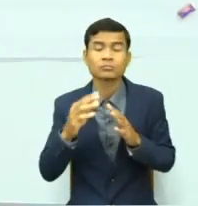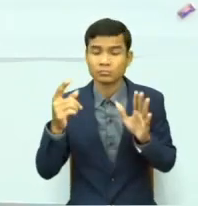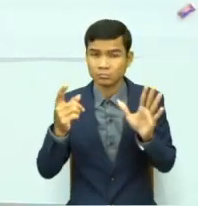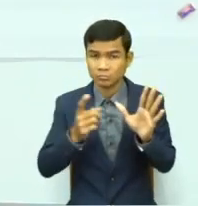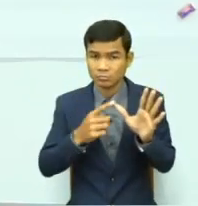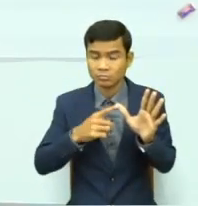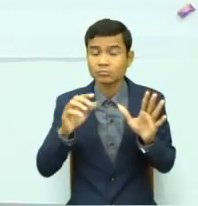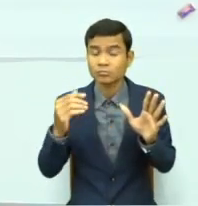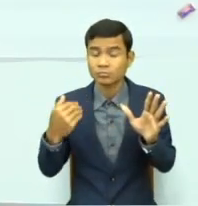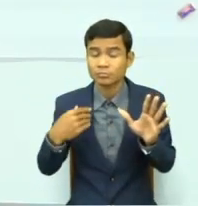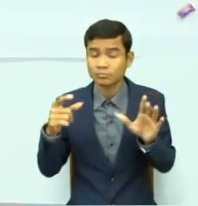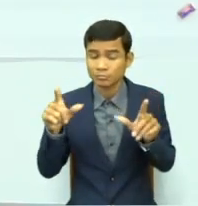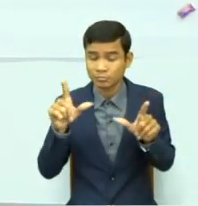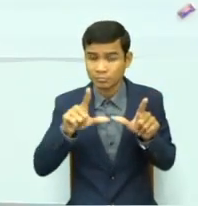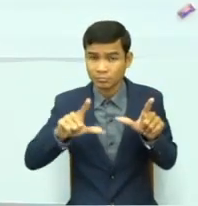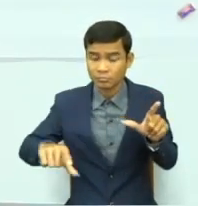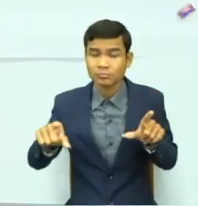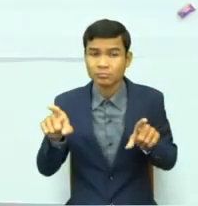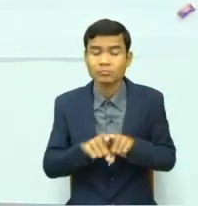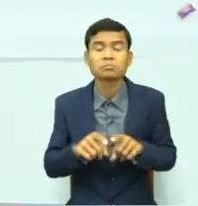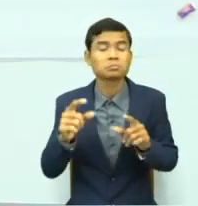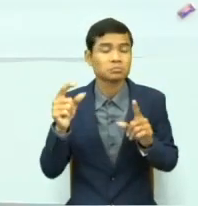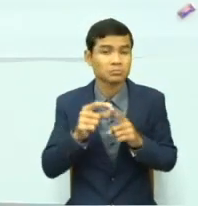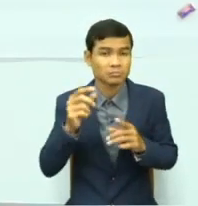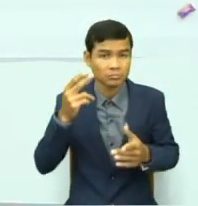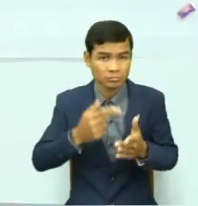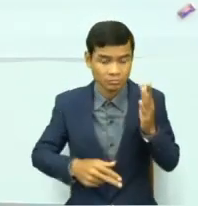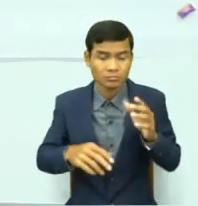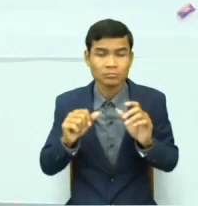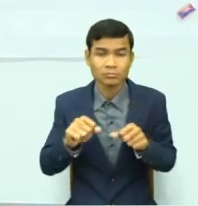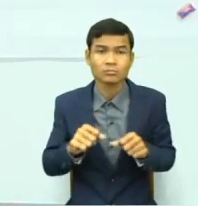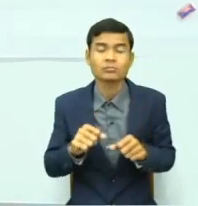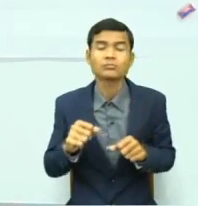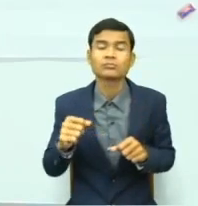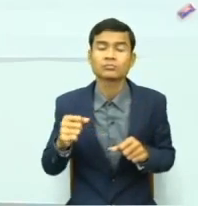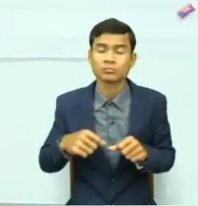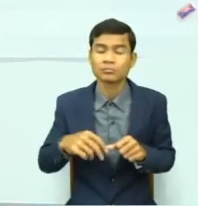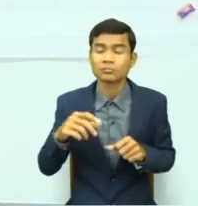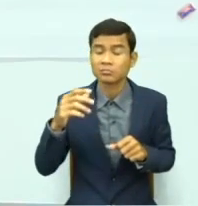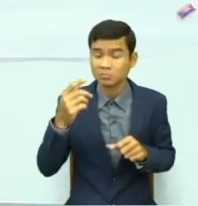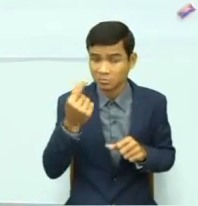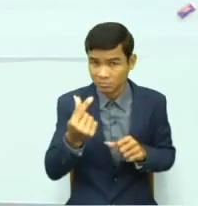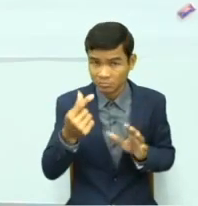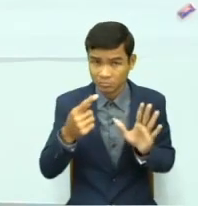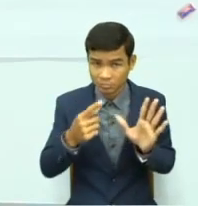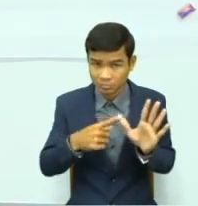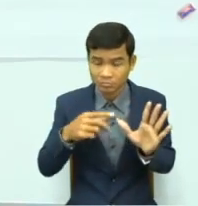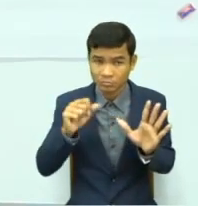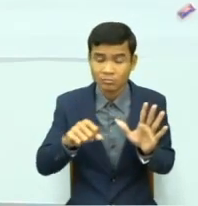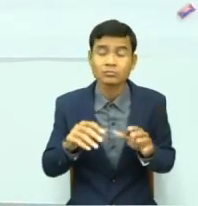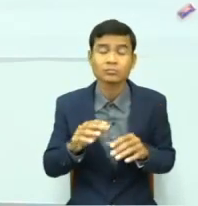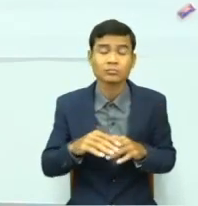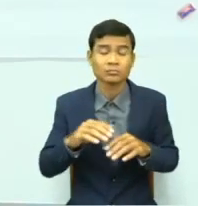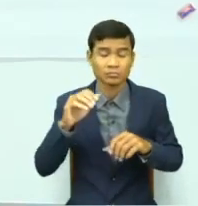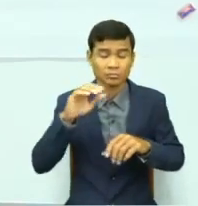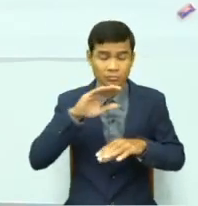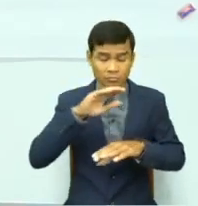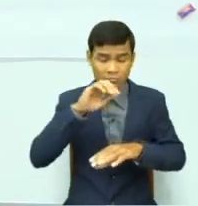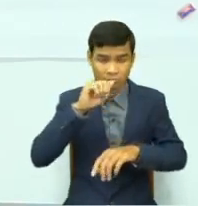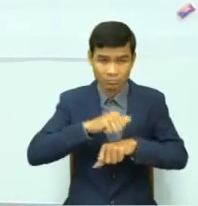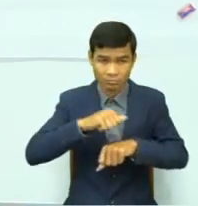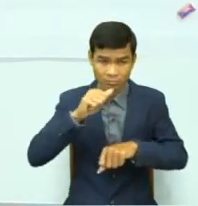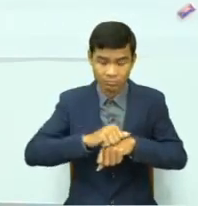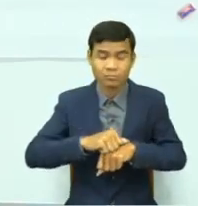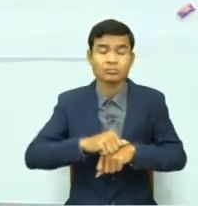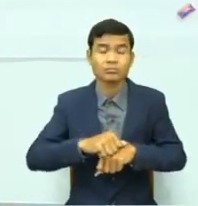chá bị vậy ta con chá là ổn ná cứ bị đa chá này bị đa nè nà con chá này đa